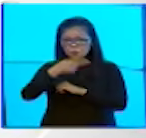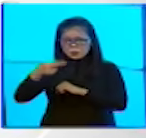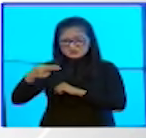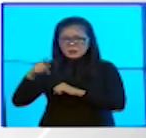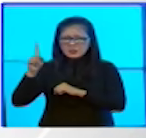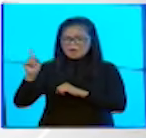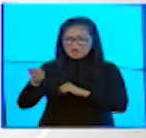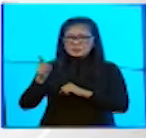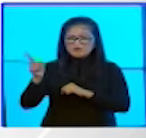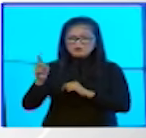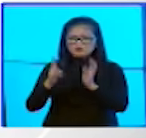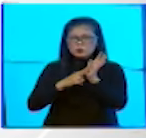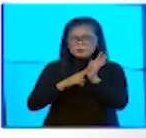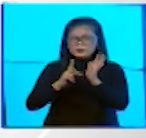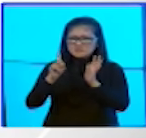dunia.